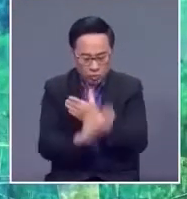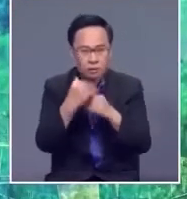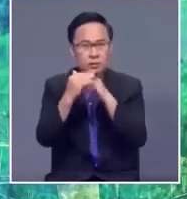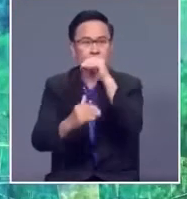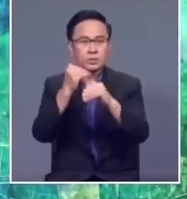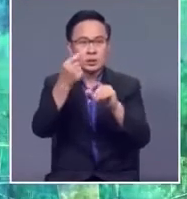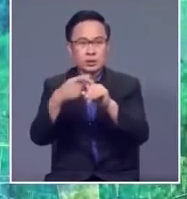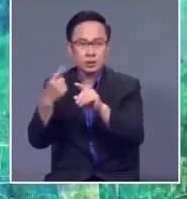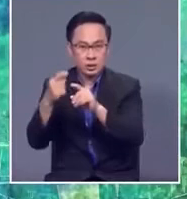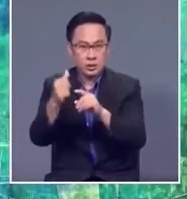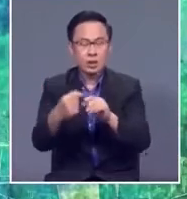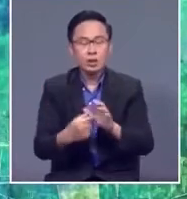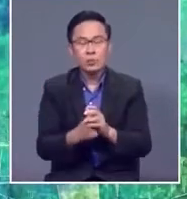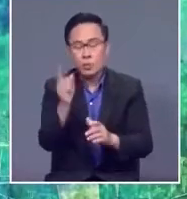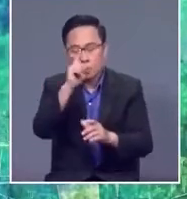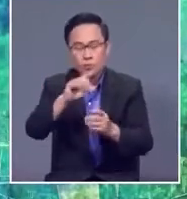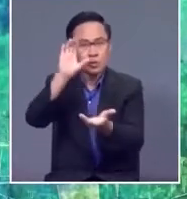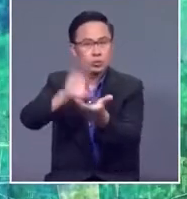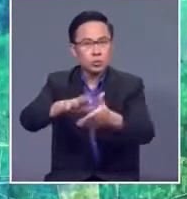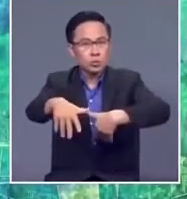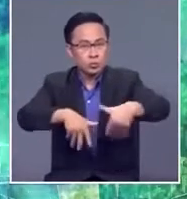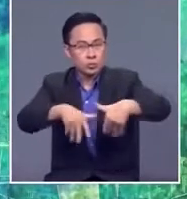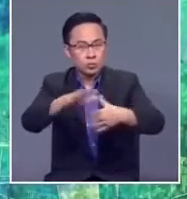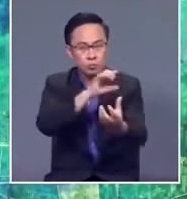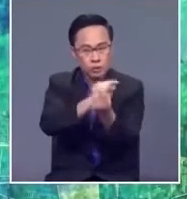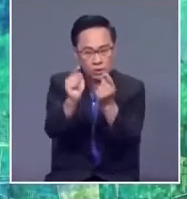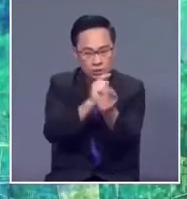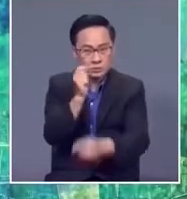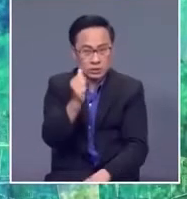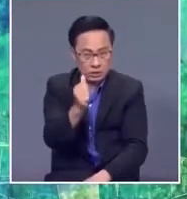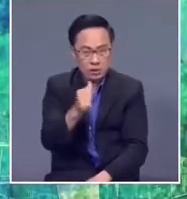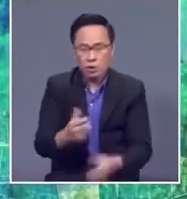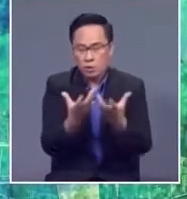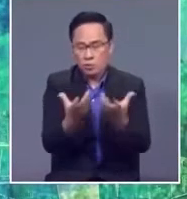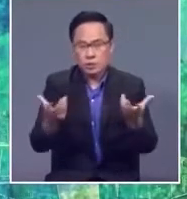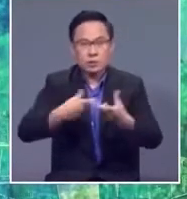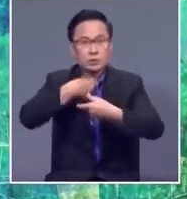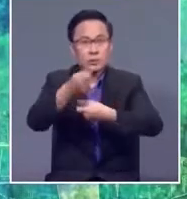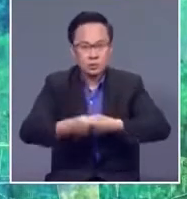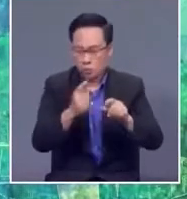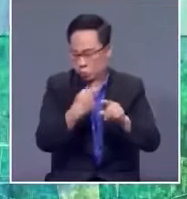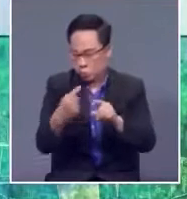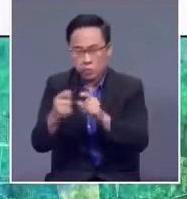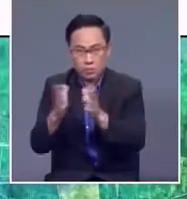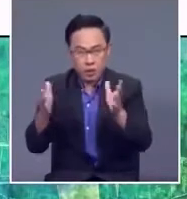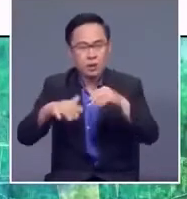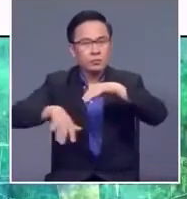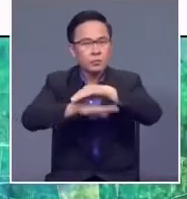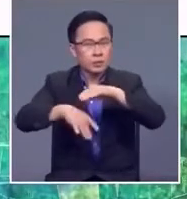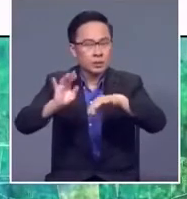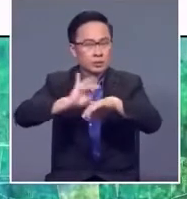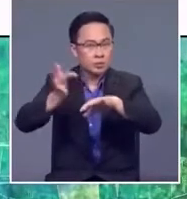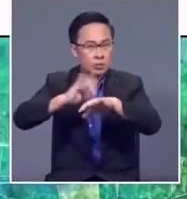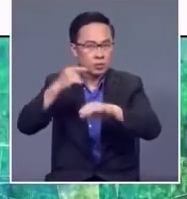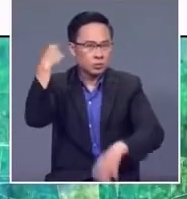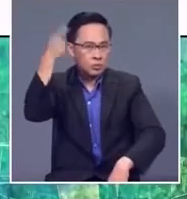ฒนาหลายด้านด้วยต้นทุนทางสังคมวัฒนธรรมที่โดดเด่นและผลผลิตทางการเกษตรที่หลากหลายมีฐานทรัพยากรด้านการท่องเที่ย